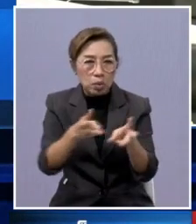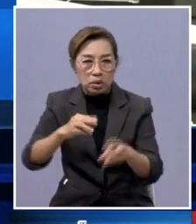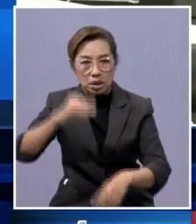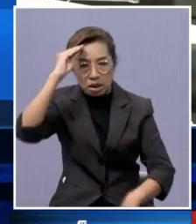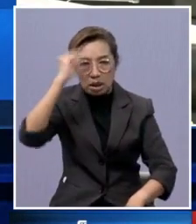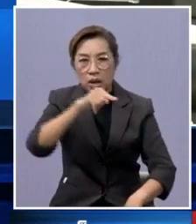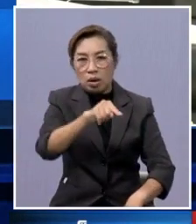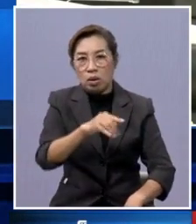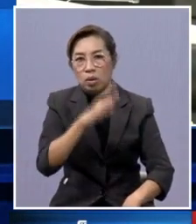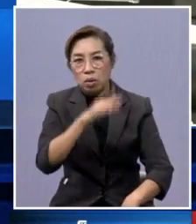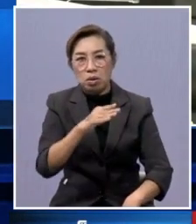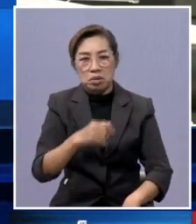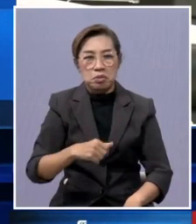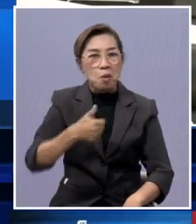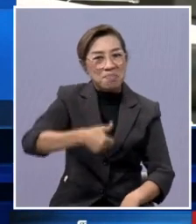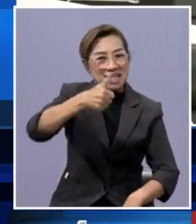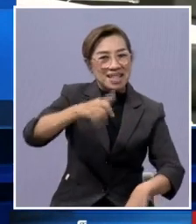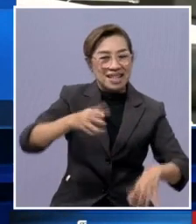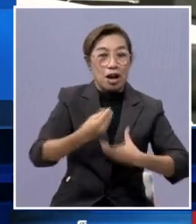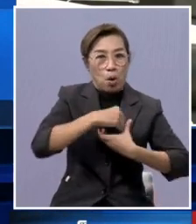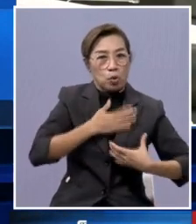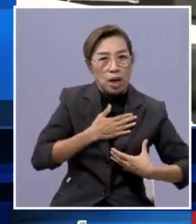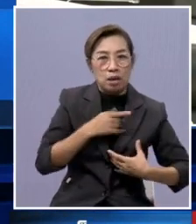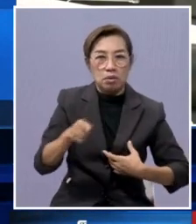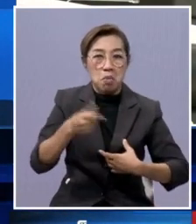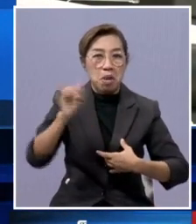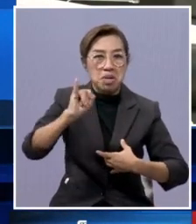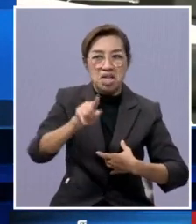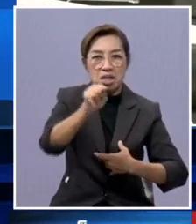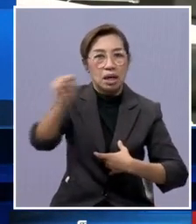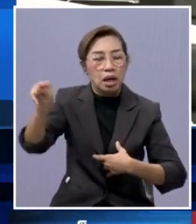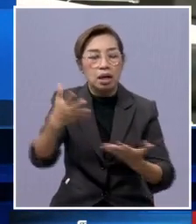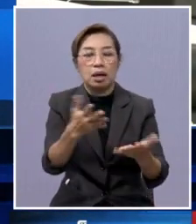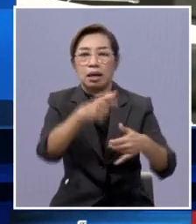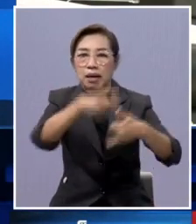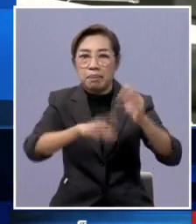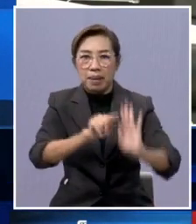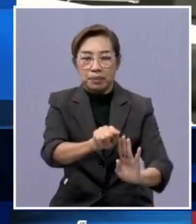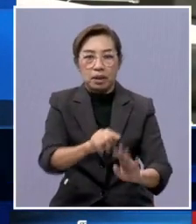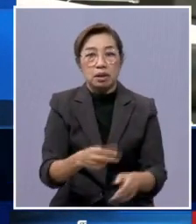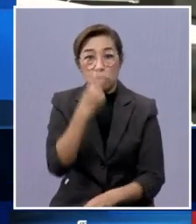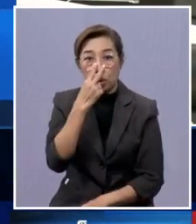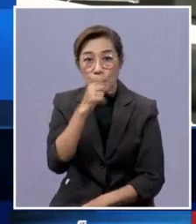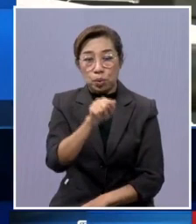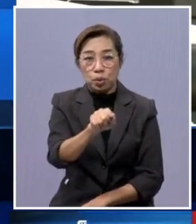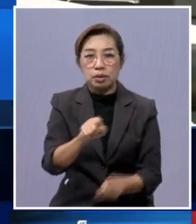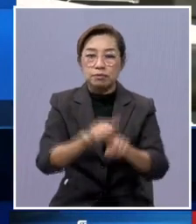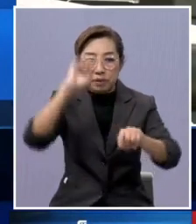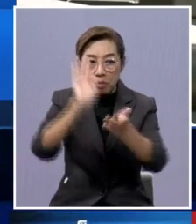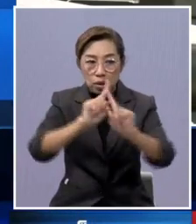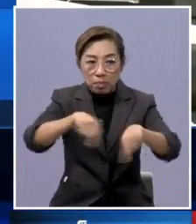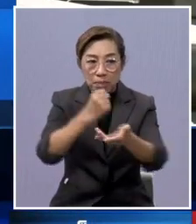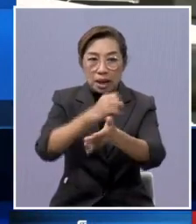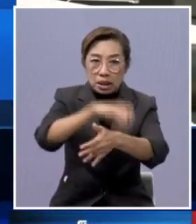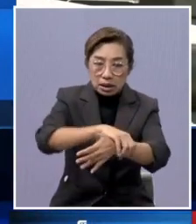ดีใส่ตัวเอาชั่วให้คนอื่นแล้วก็บอกแบบนี้นะครับอยากจะชี้ให้เห็นข้อบกพร่องทั้งกระบวนการไม่ว่าจะเป็นการออกหมายจับขั้น